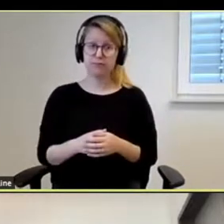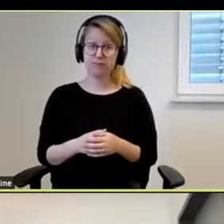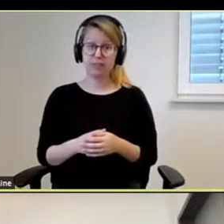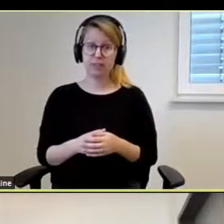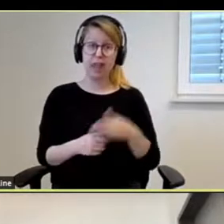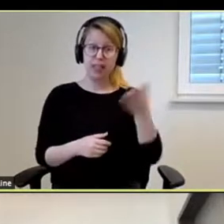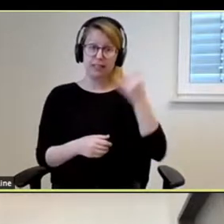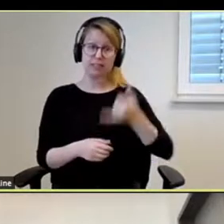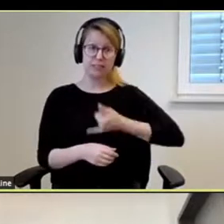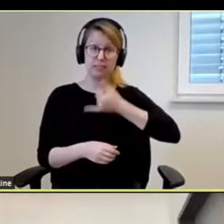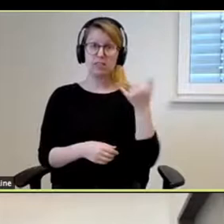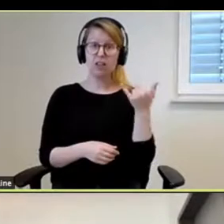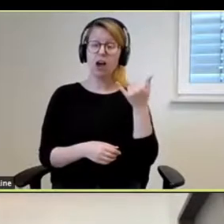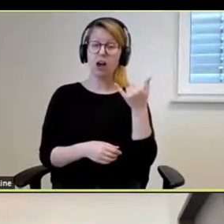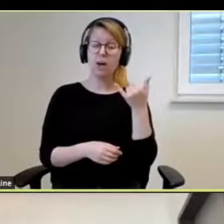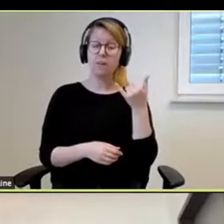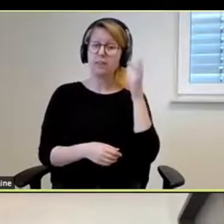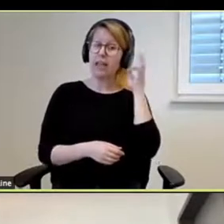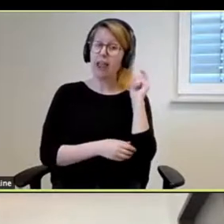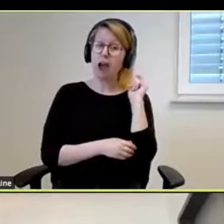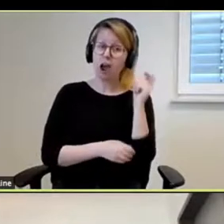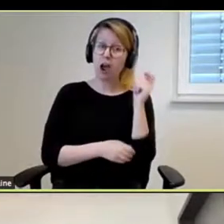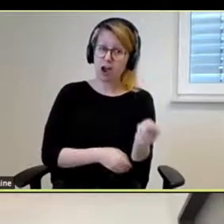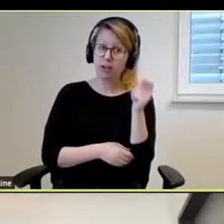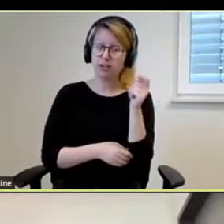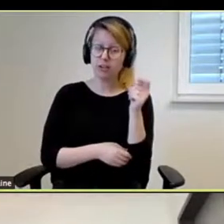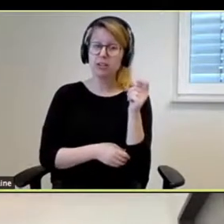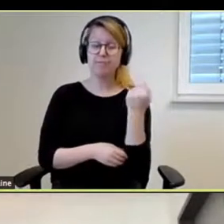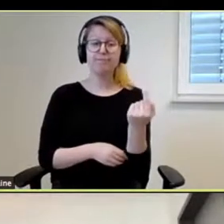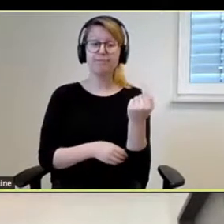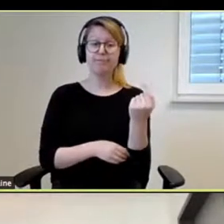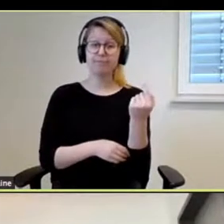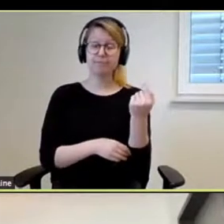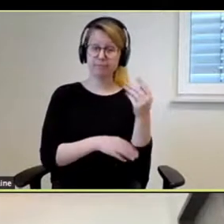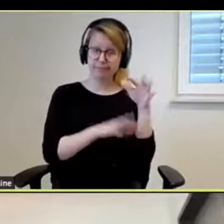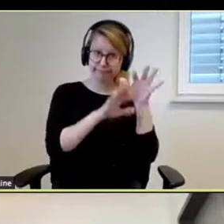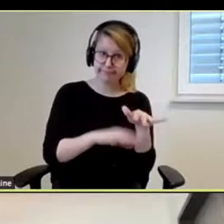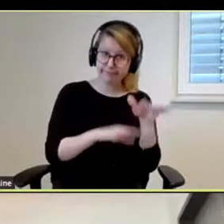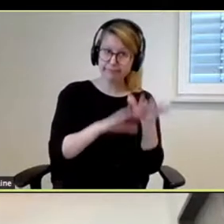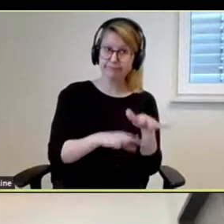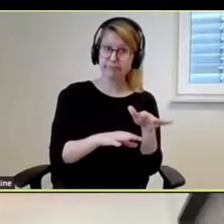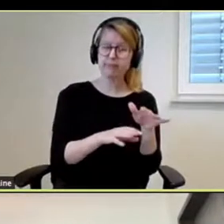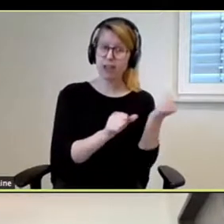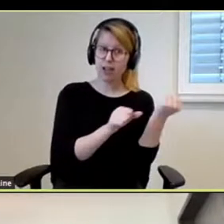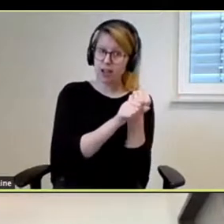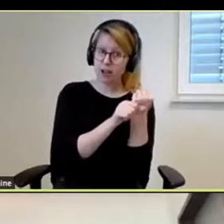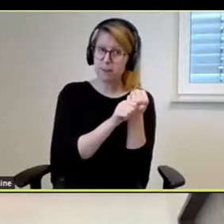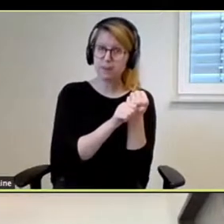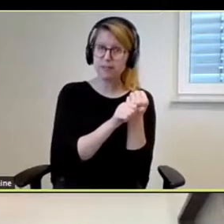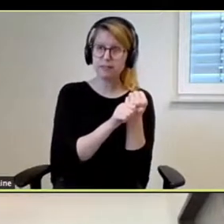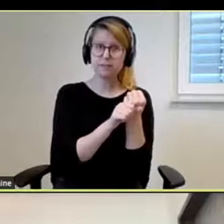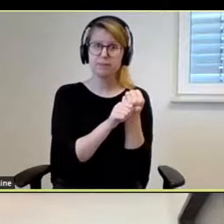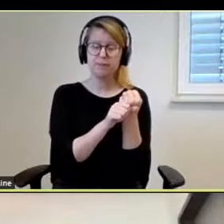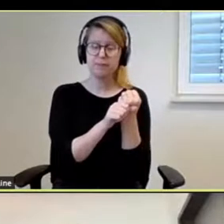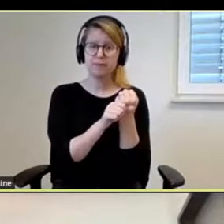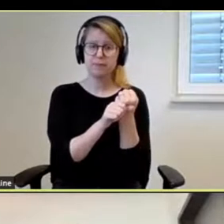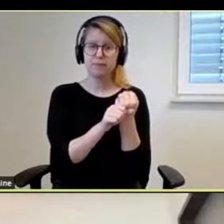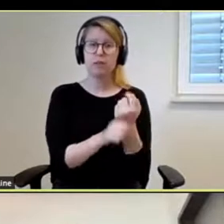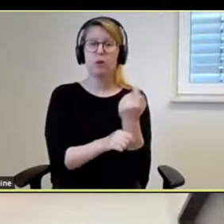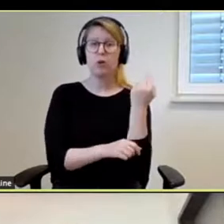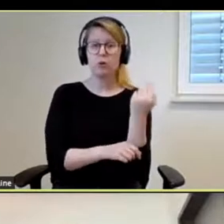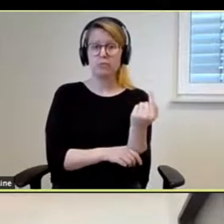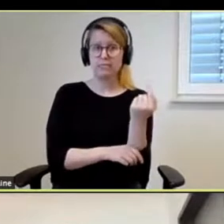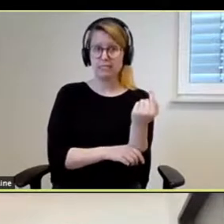Co-Rapporteur oder Co-Autor und enger Resolution beteiligt, die hier nur mit einer ganz breiter